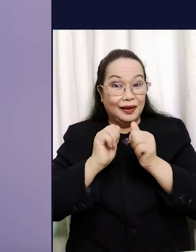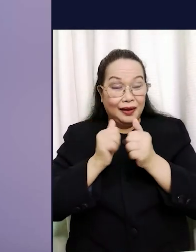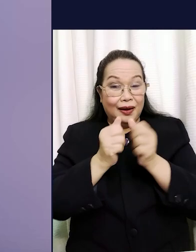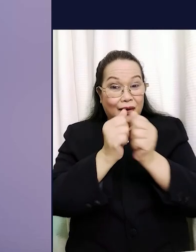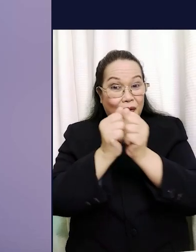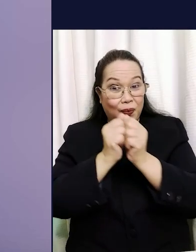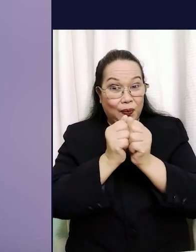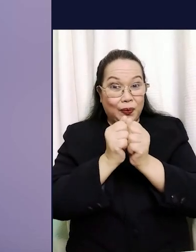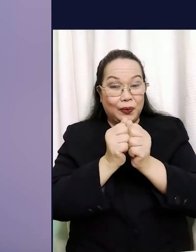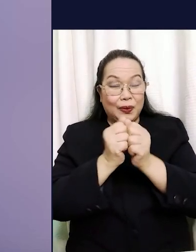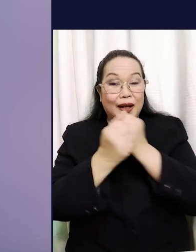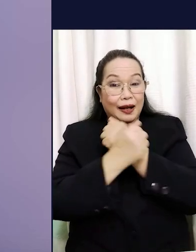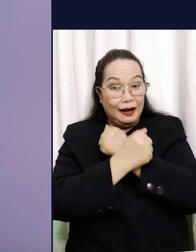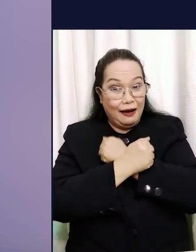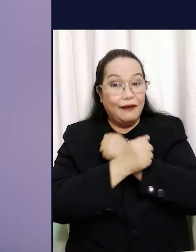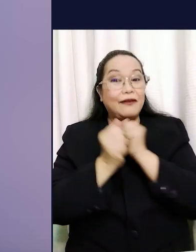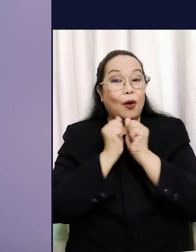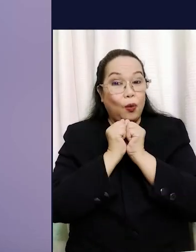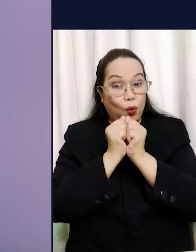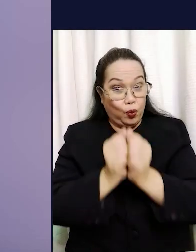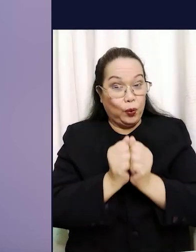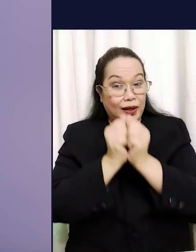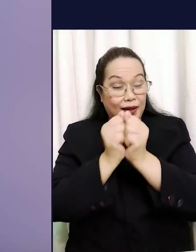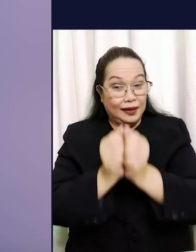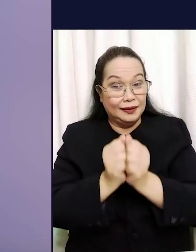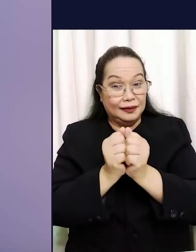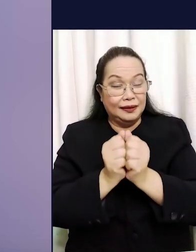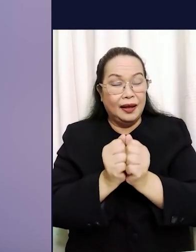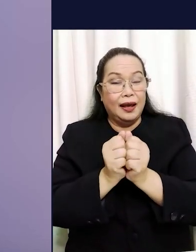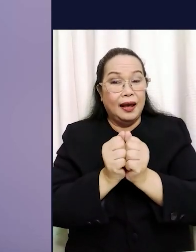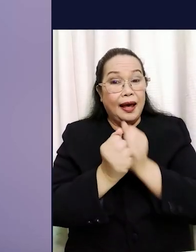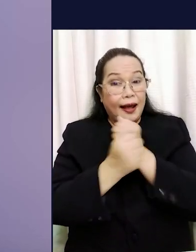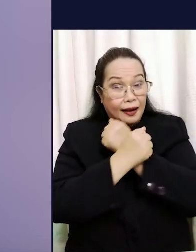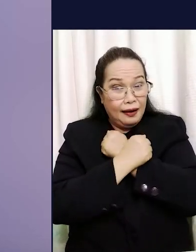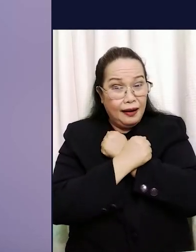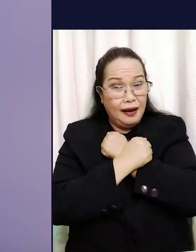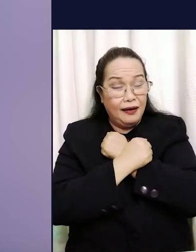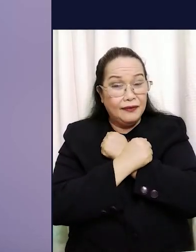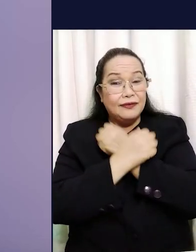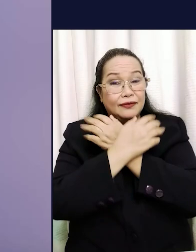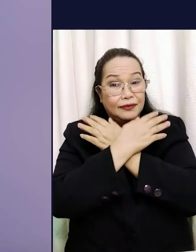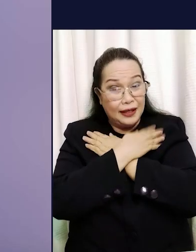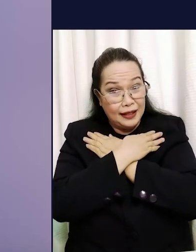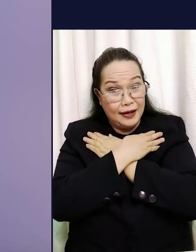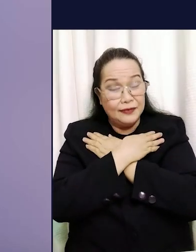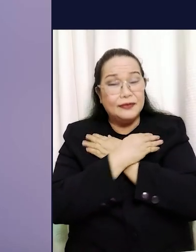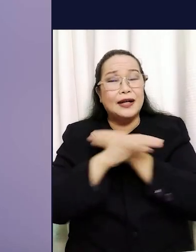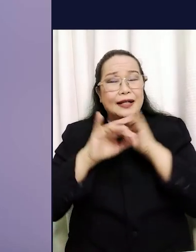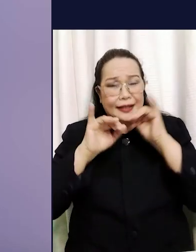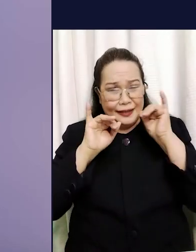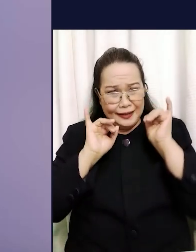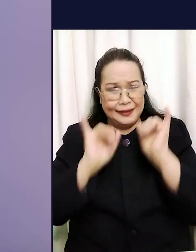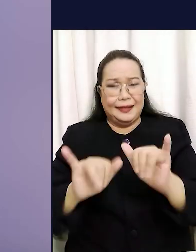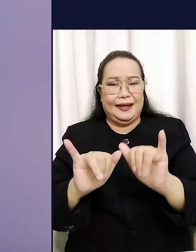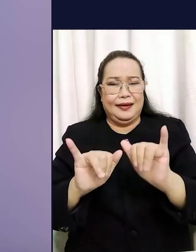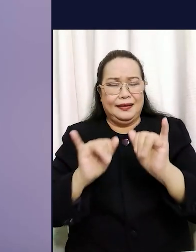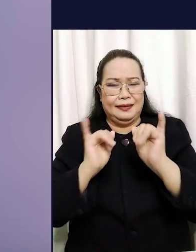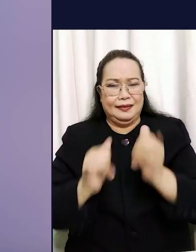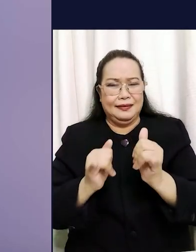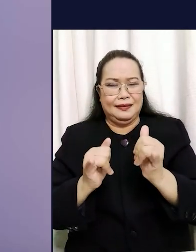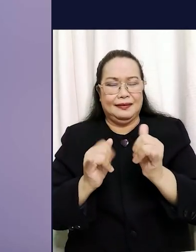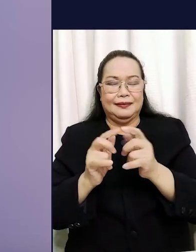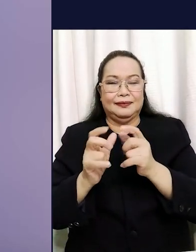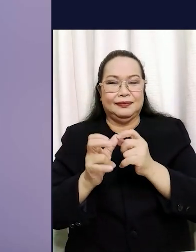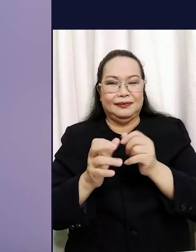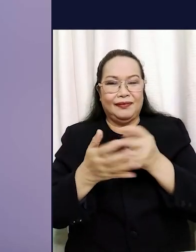that this is the abiding nature of love. Yung talagang pananatili ng yung kaanyuhan ng pag-ibig